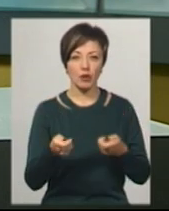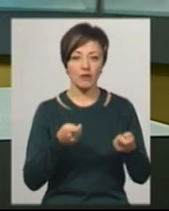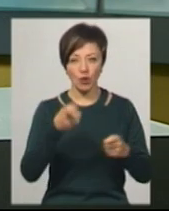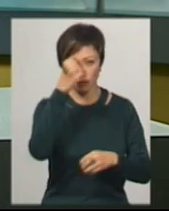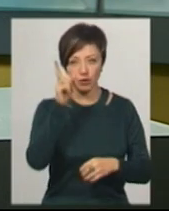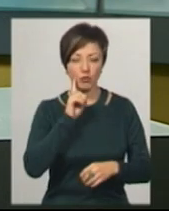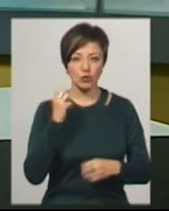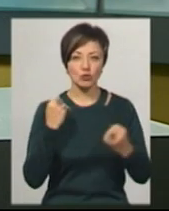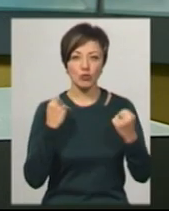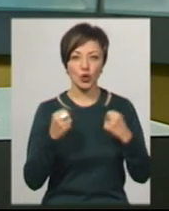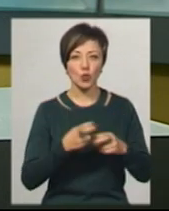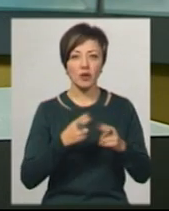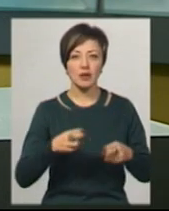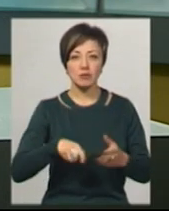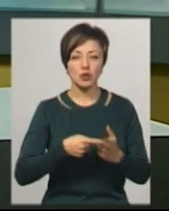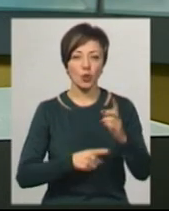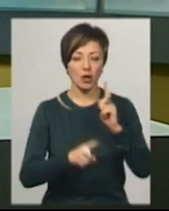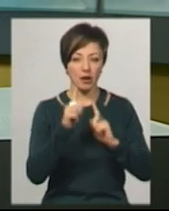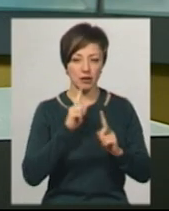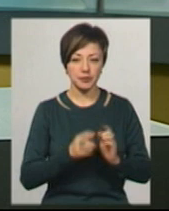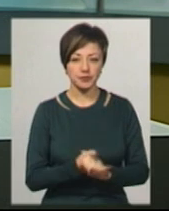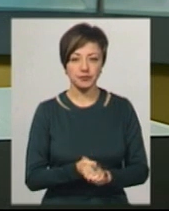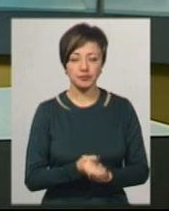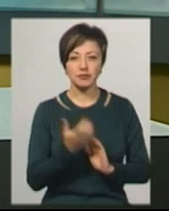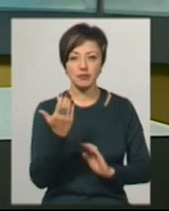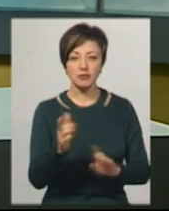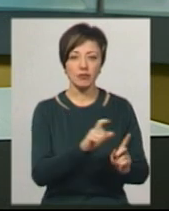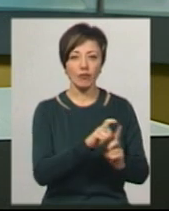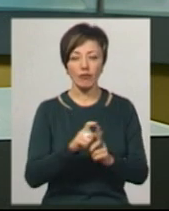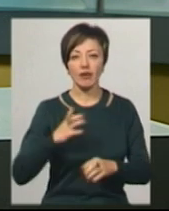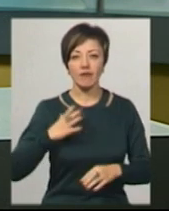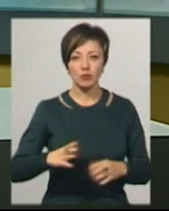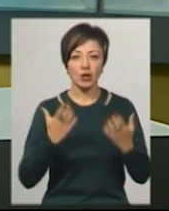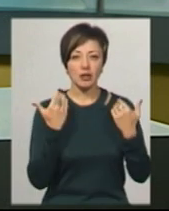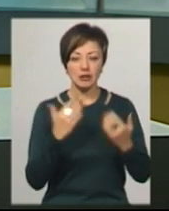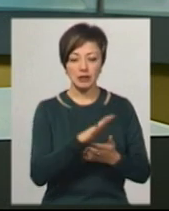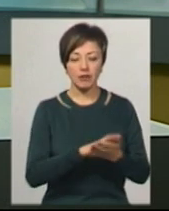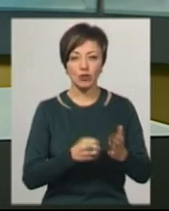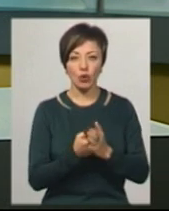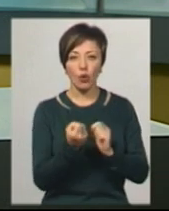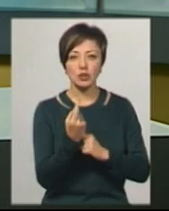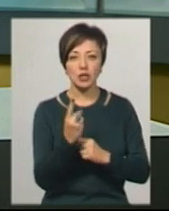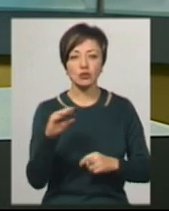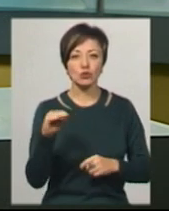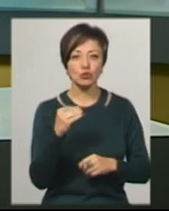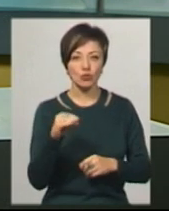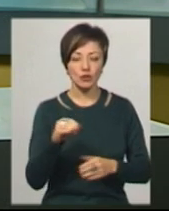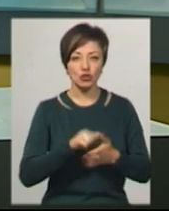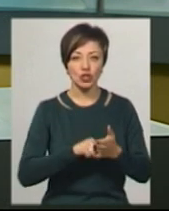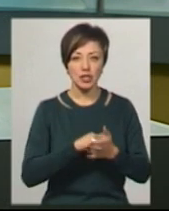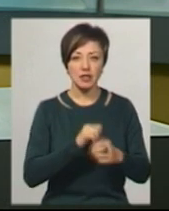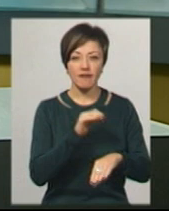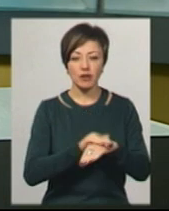молоді та спорту Дунаєвецької міської ради Олег Самуник. За його словами, вимушені канікули триватимуть до 11 жовтня через